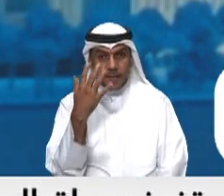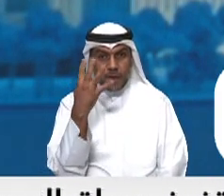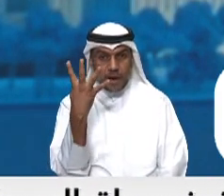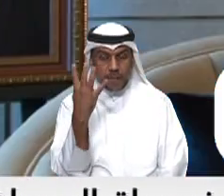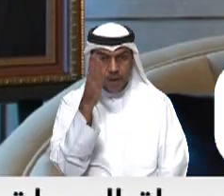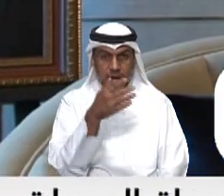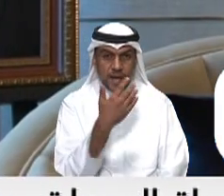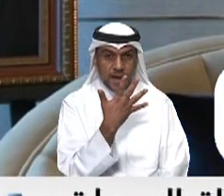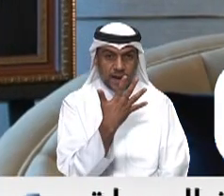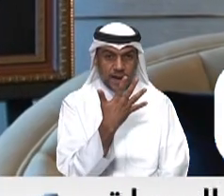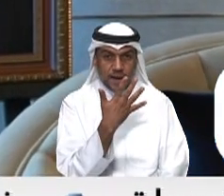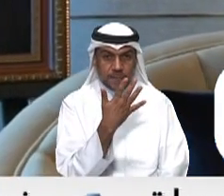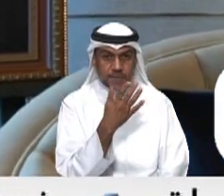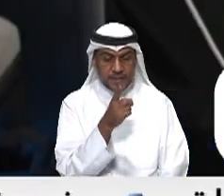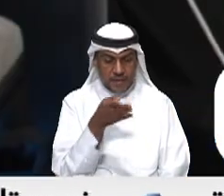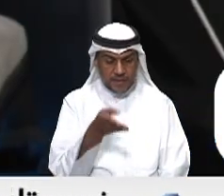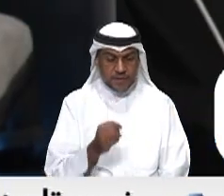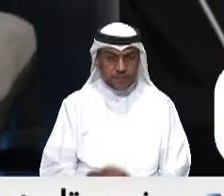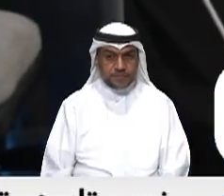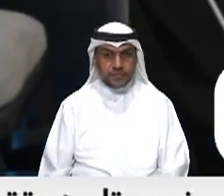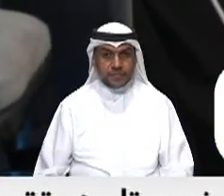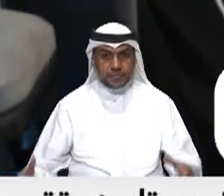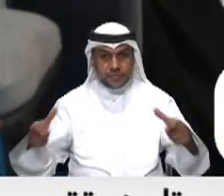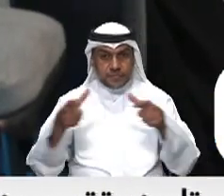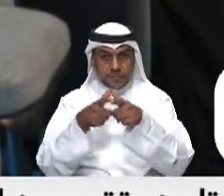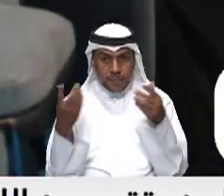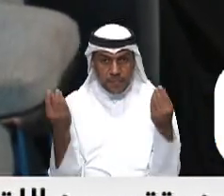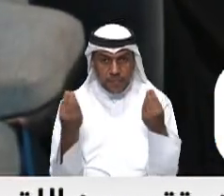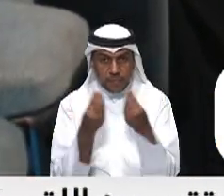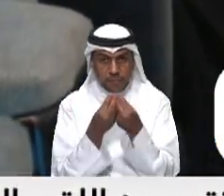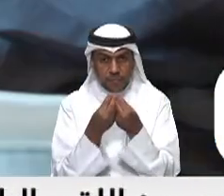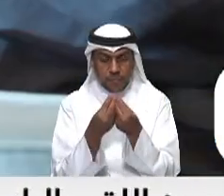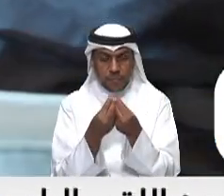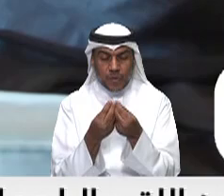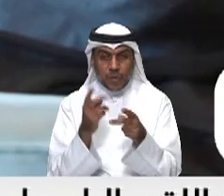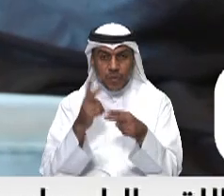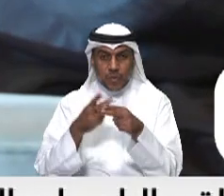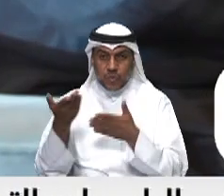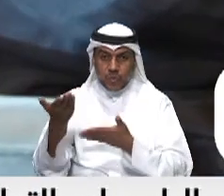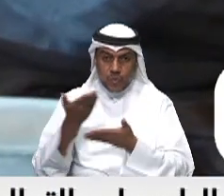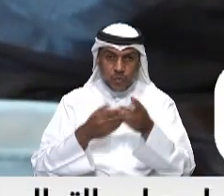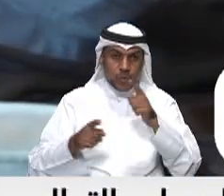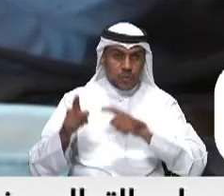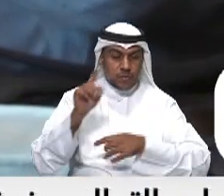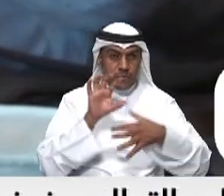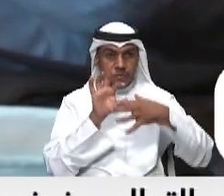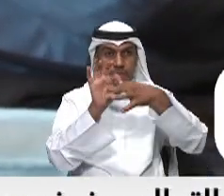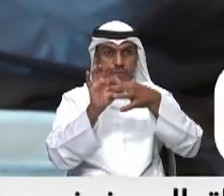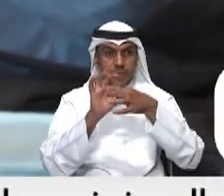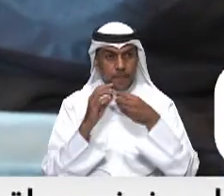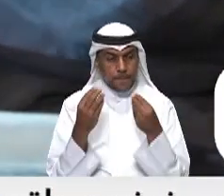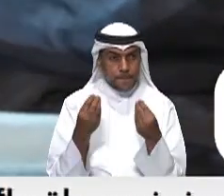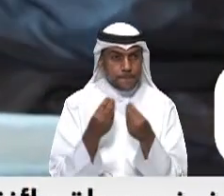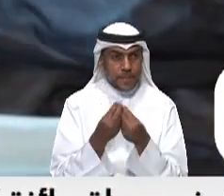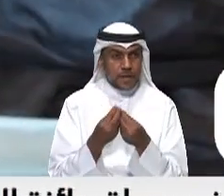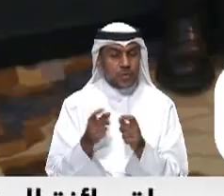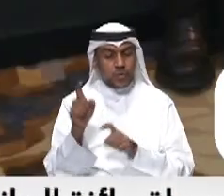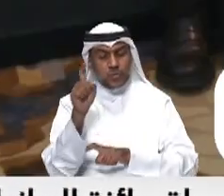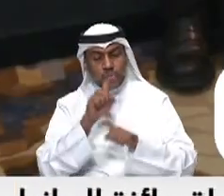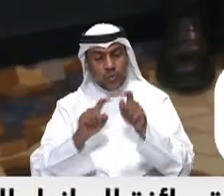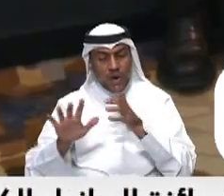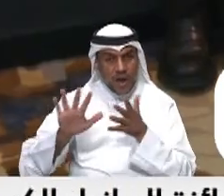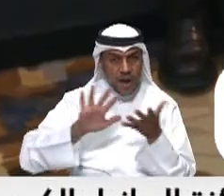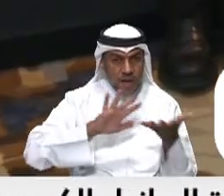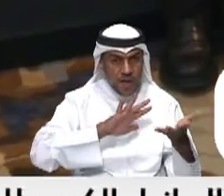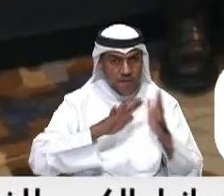من نوفمبر الجاري وتم خلال اللقاء استعراض العلاقات المتينه التي تربط البلدين الشقيقين ومناقشه اطر